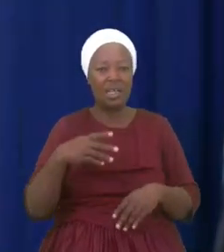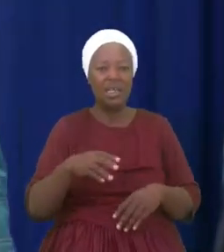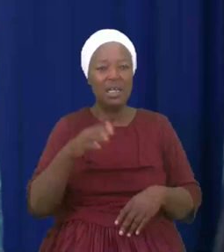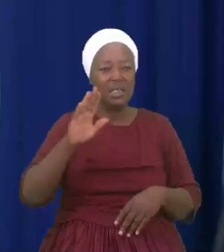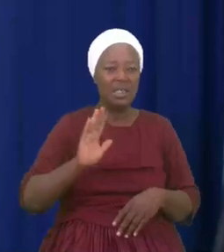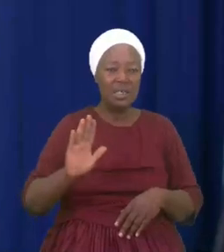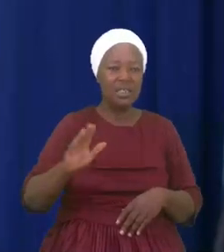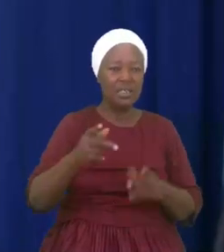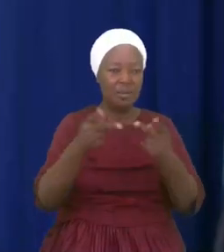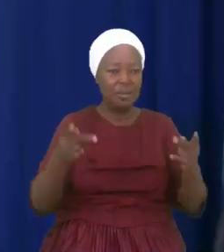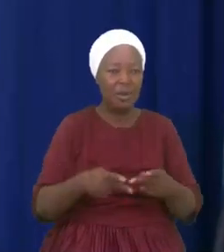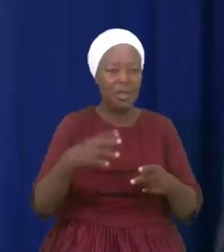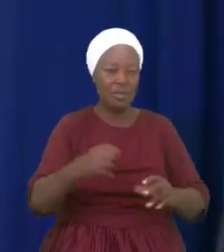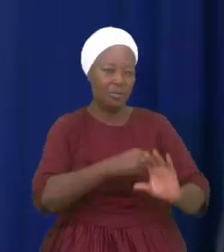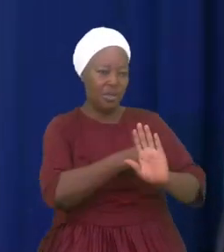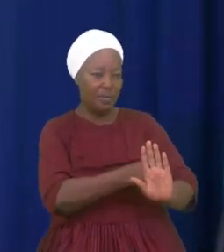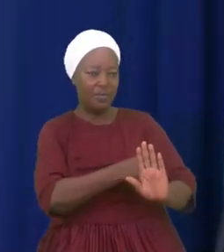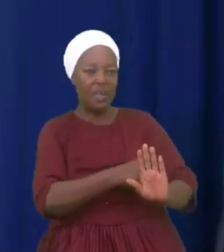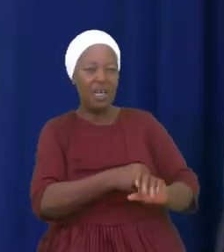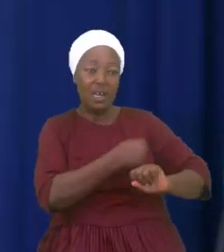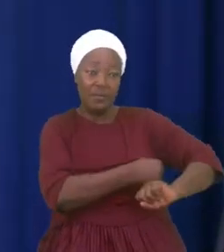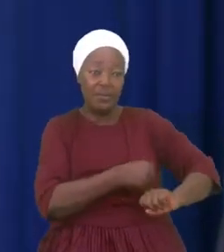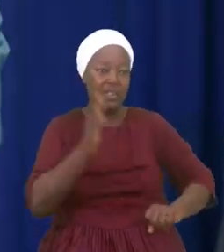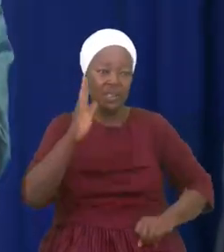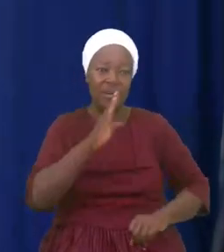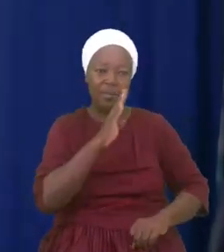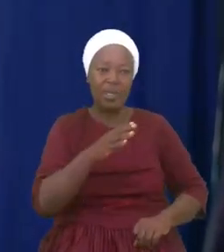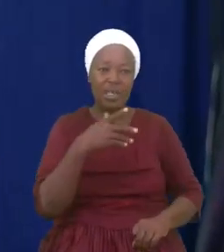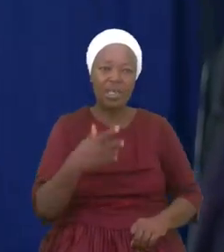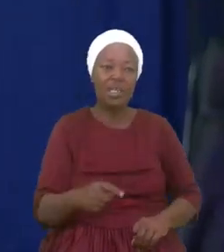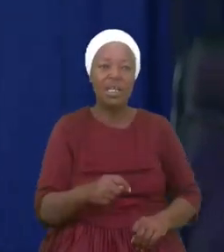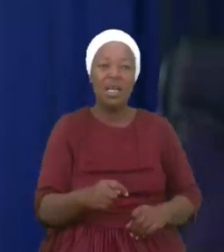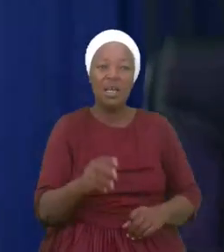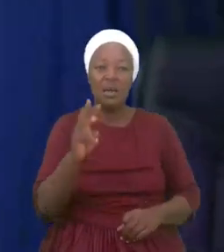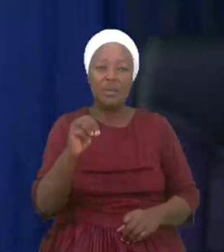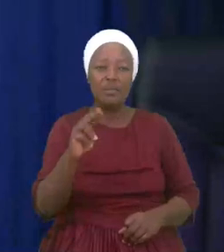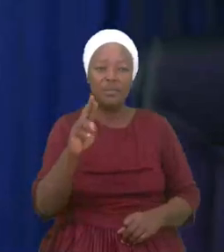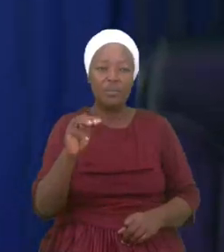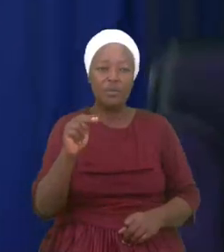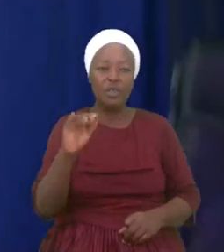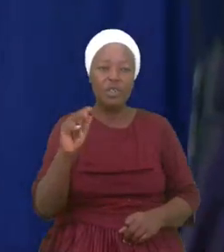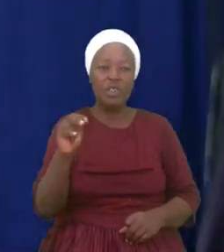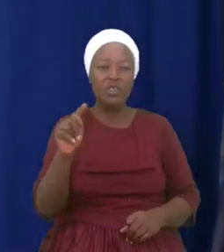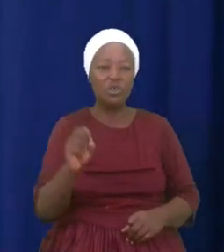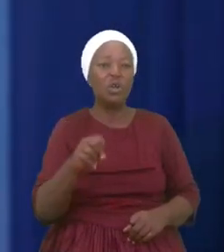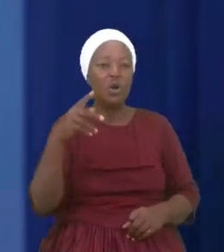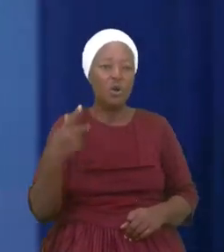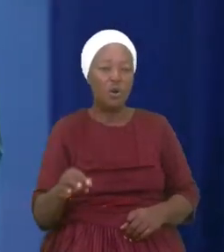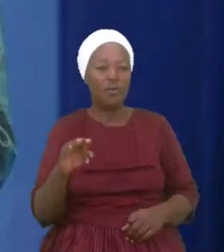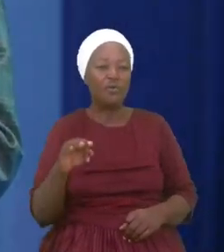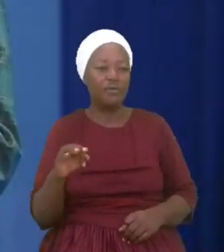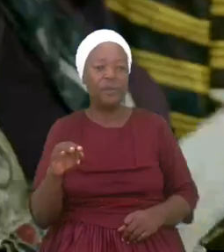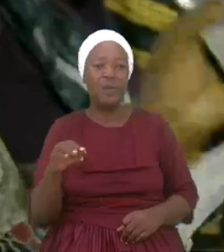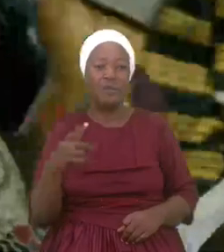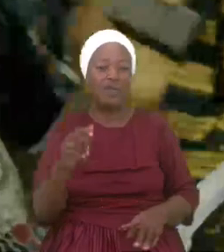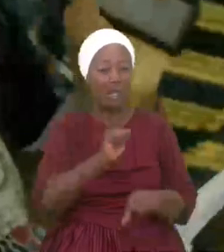habitera dans les lieux élevés des rochers fortifiés seront sa retraite du pain